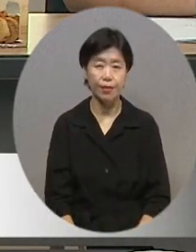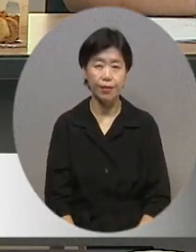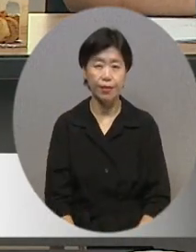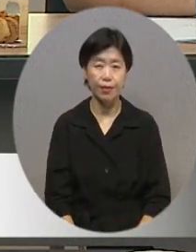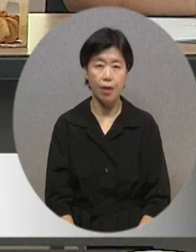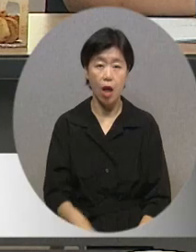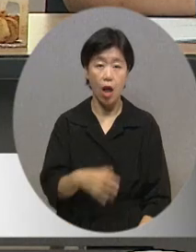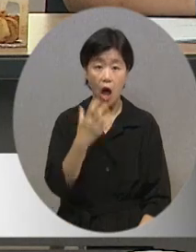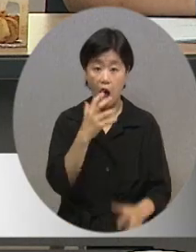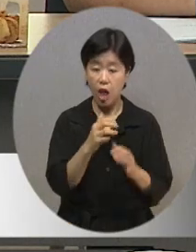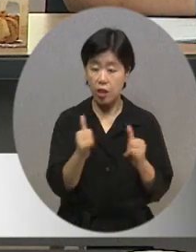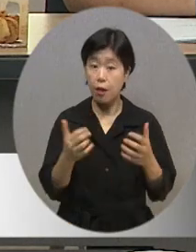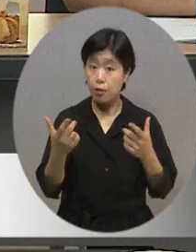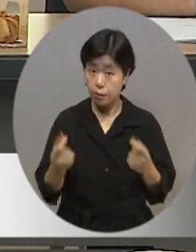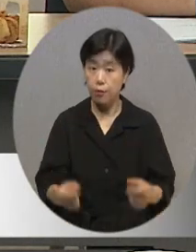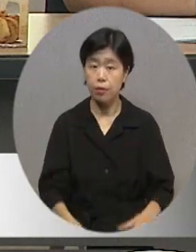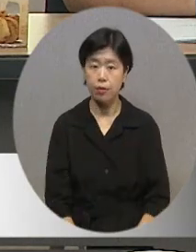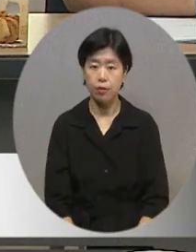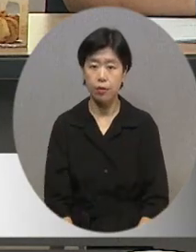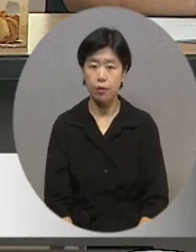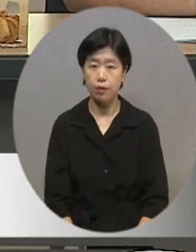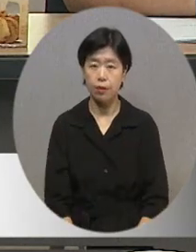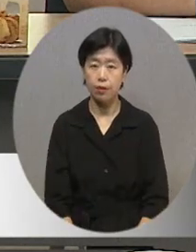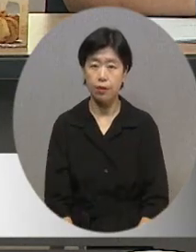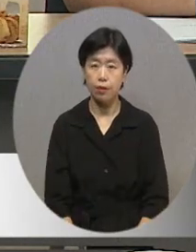정상인들과 똑같이